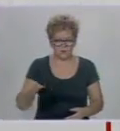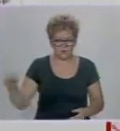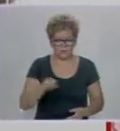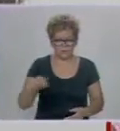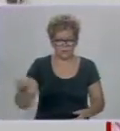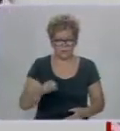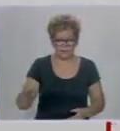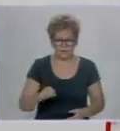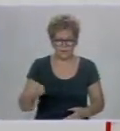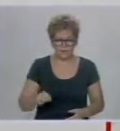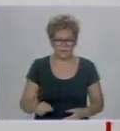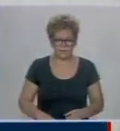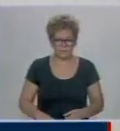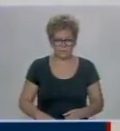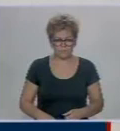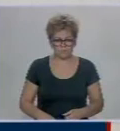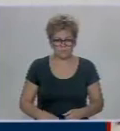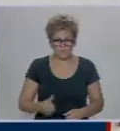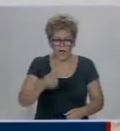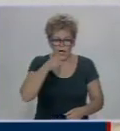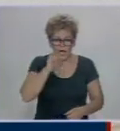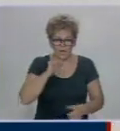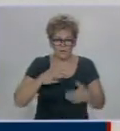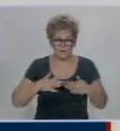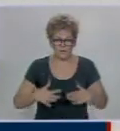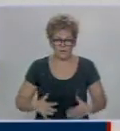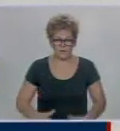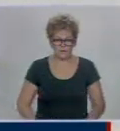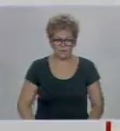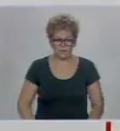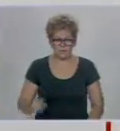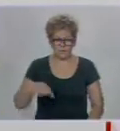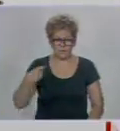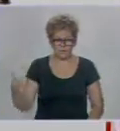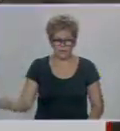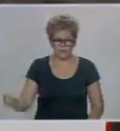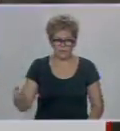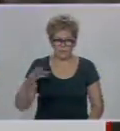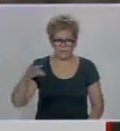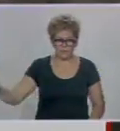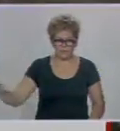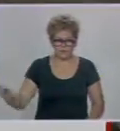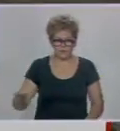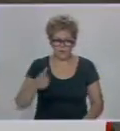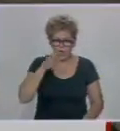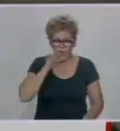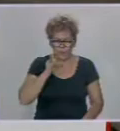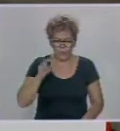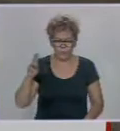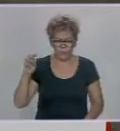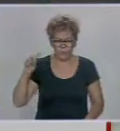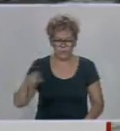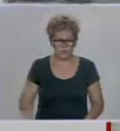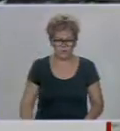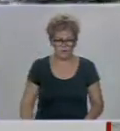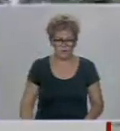și la perie. Ieși și te uzi, fie iarnă, fie vară, și pleci în traseu ud, luarcă și la picioare și pantaloni și tot. Să